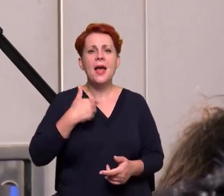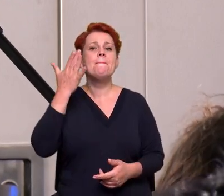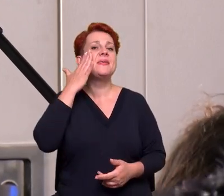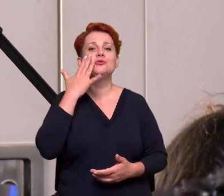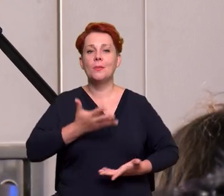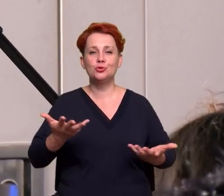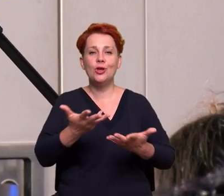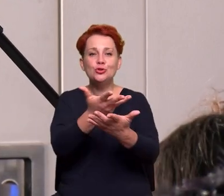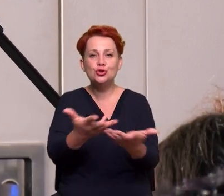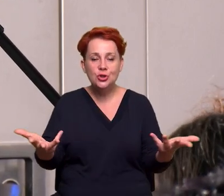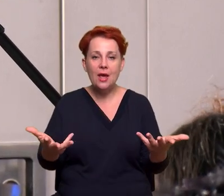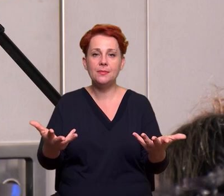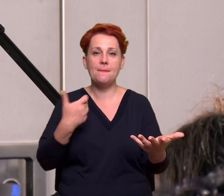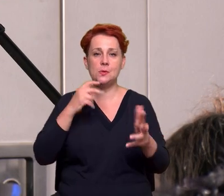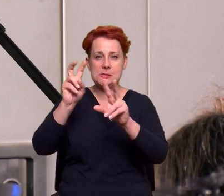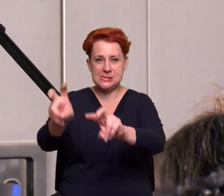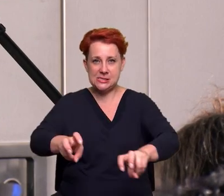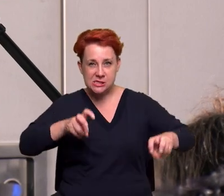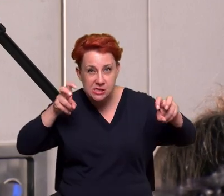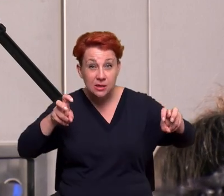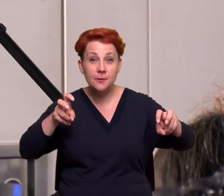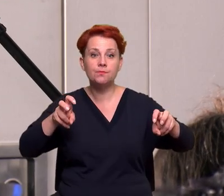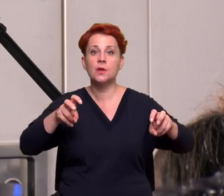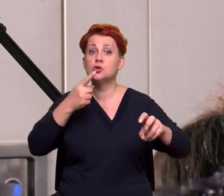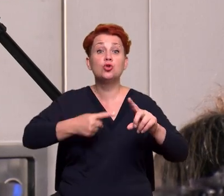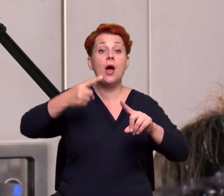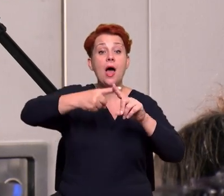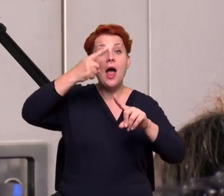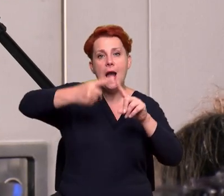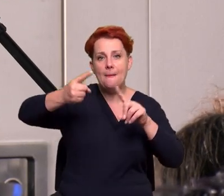ziemiach wyzyskanych, gdzie jest jeszcze dodatkowy